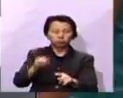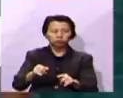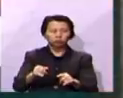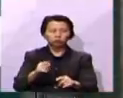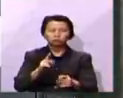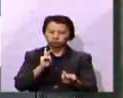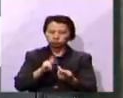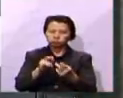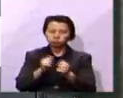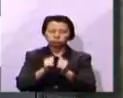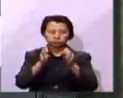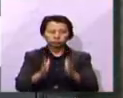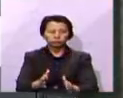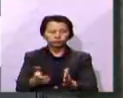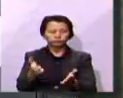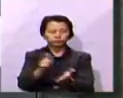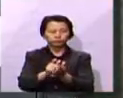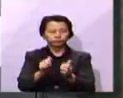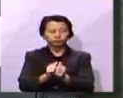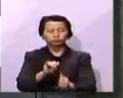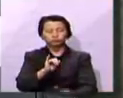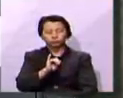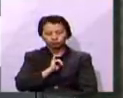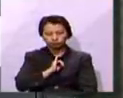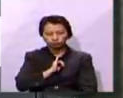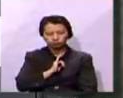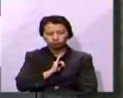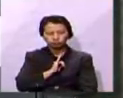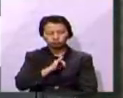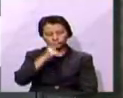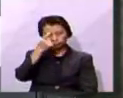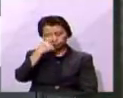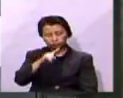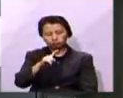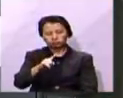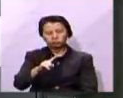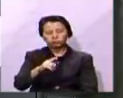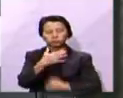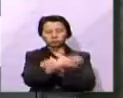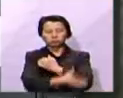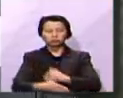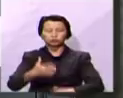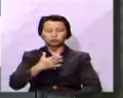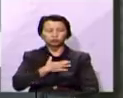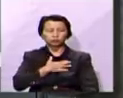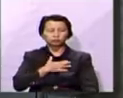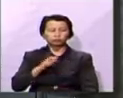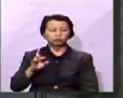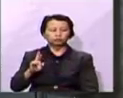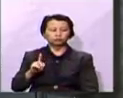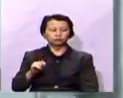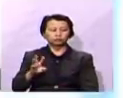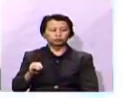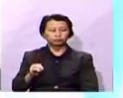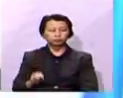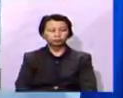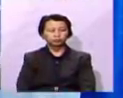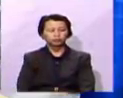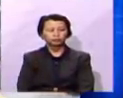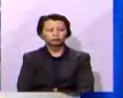mesra pengguna. Laporan bersama saya Is Wadiman Syamsuddin untuk segmen Negaraku RTM.